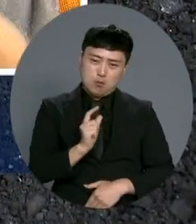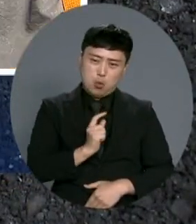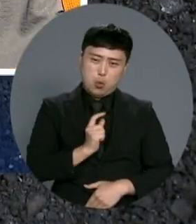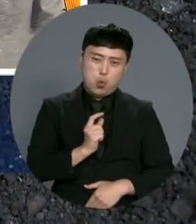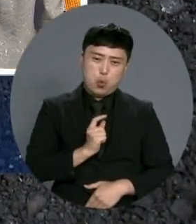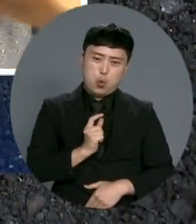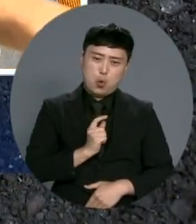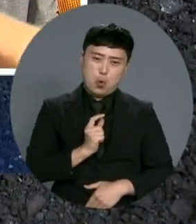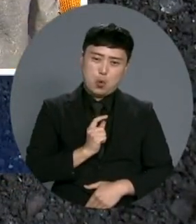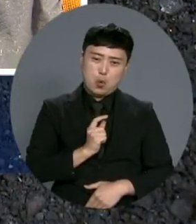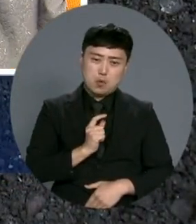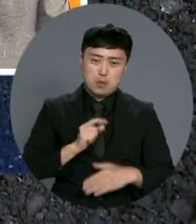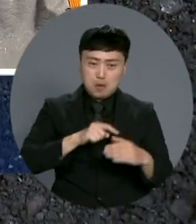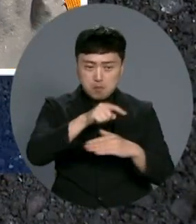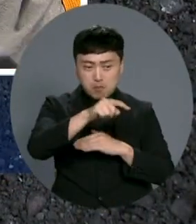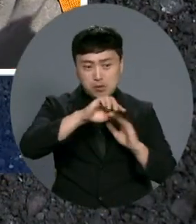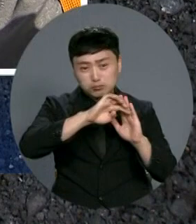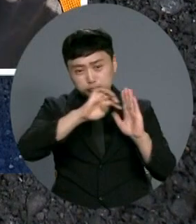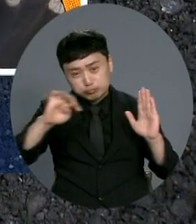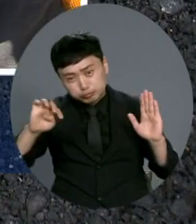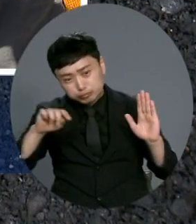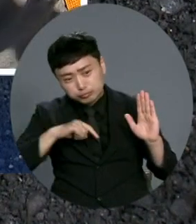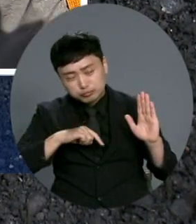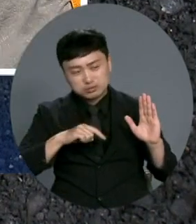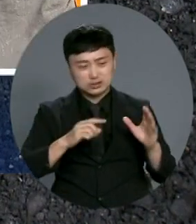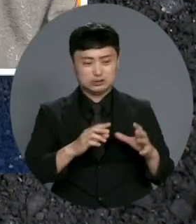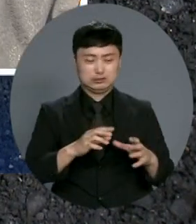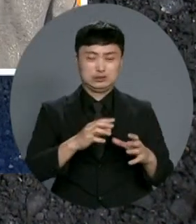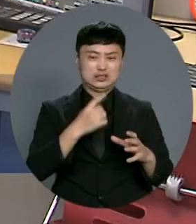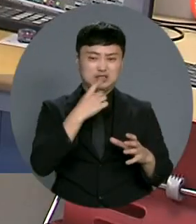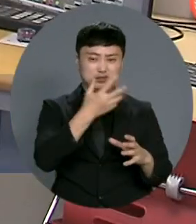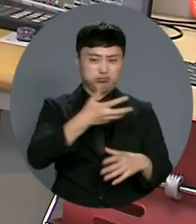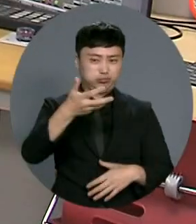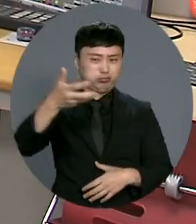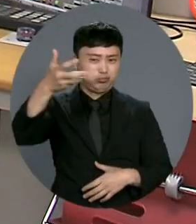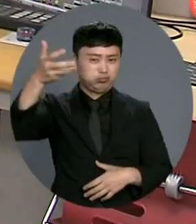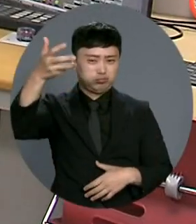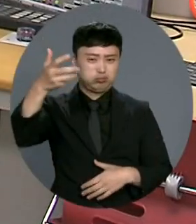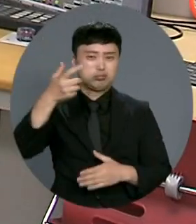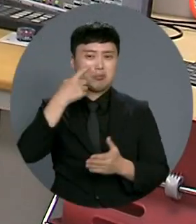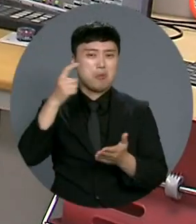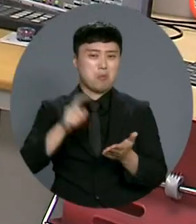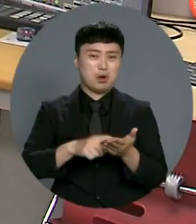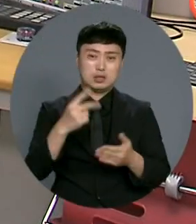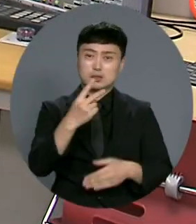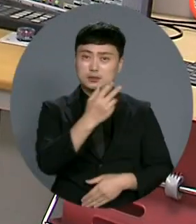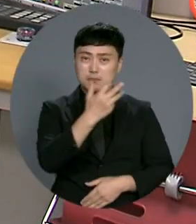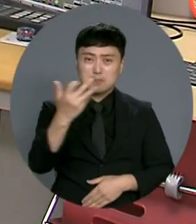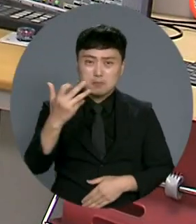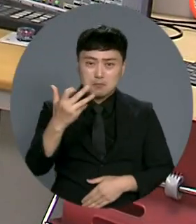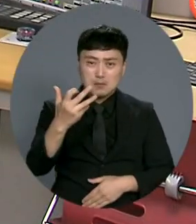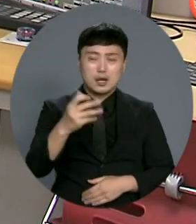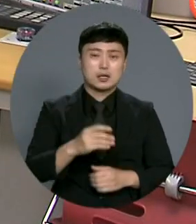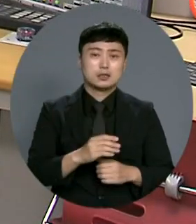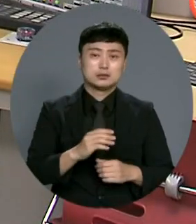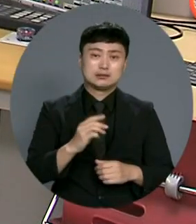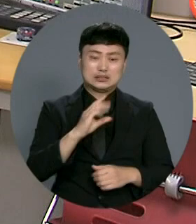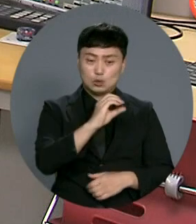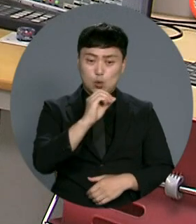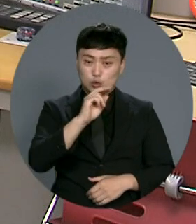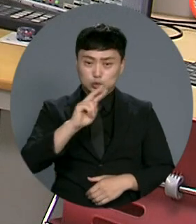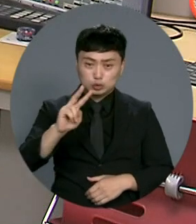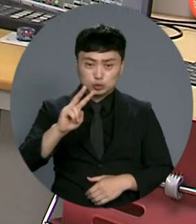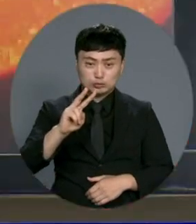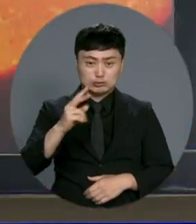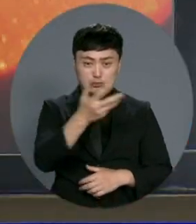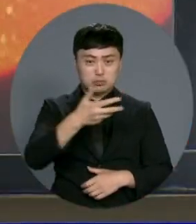싶어서 나가보면 연기가 막 굴뚝에서 막 나고 있고. 2018년 염색단지 온실가스 배출량은